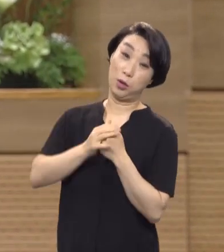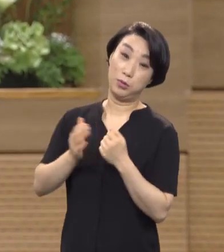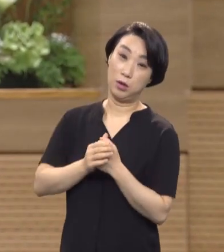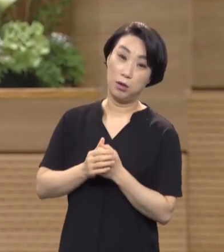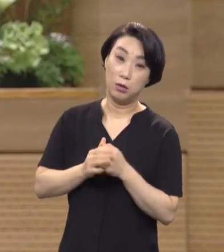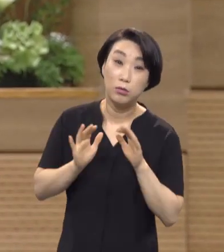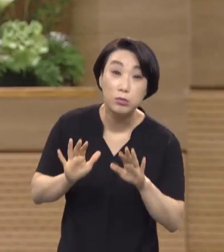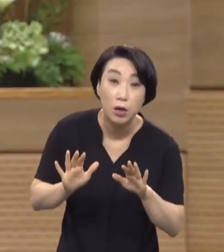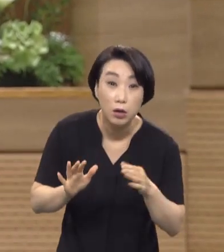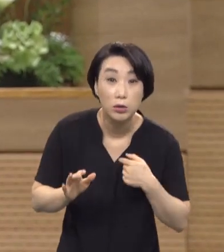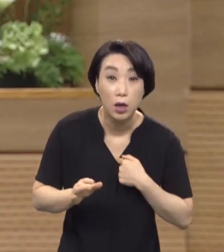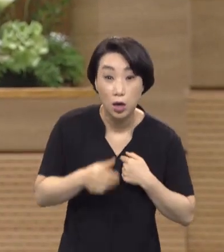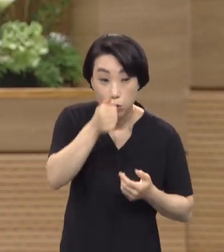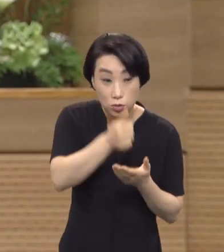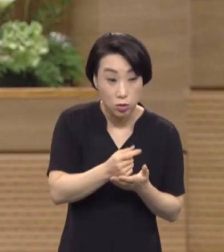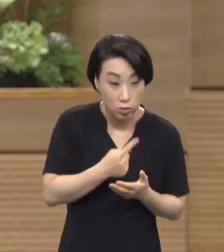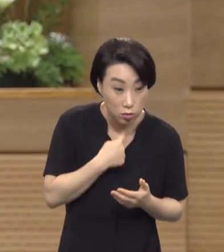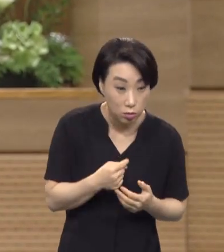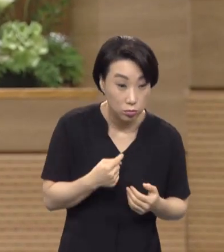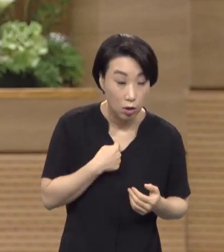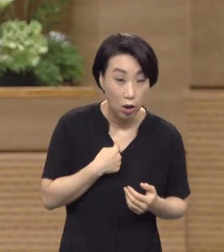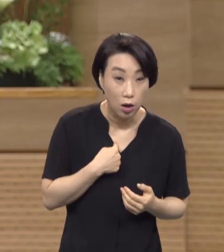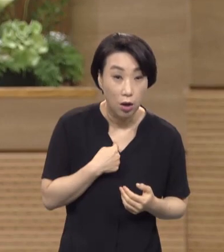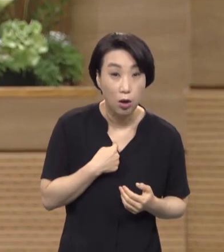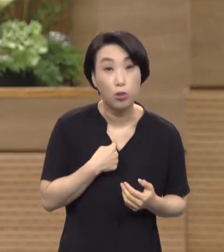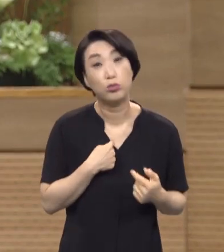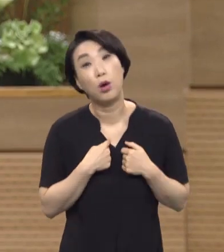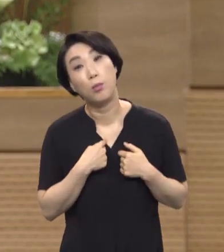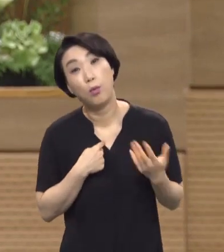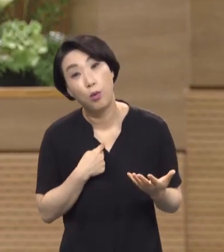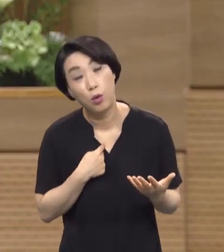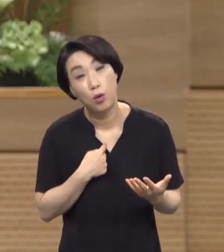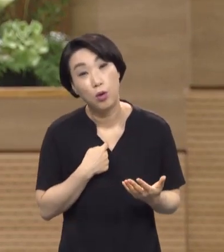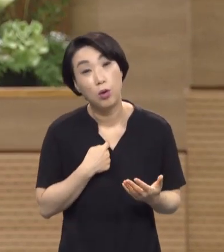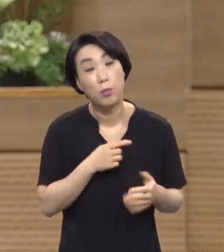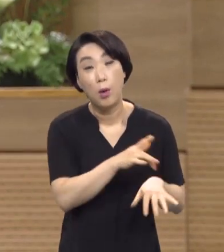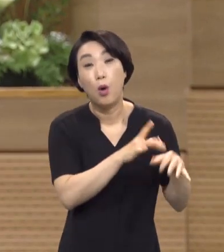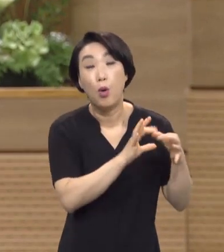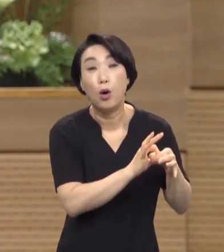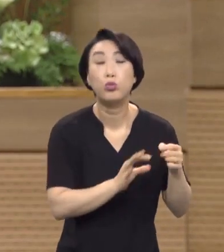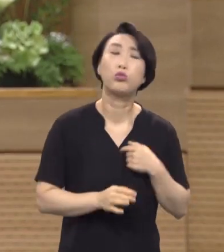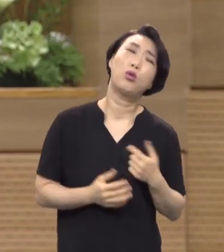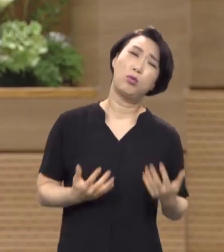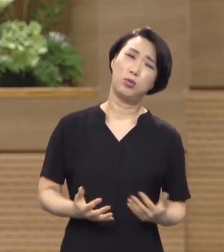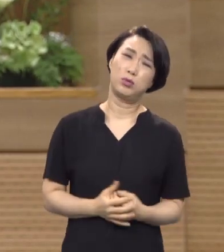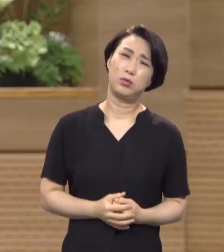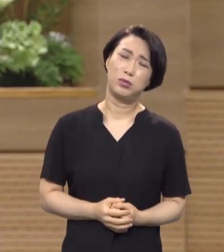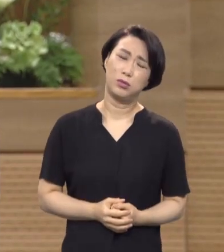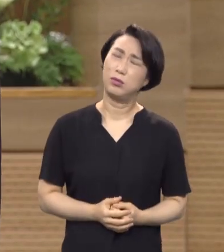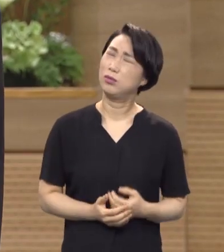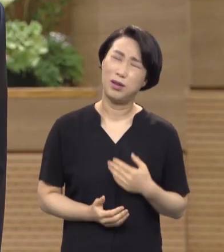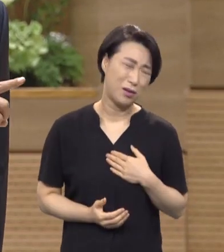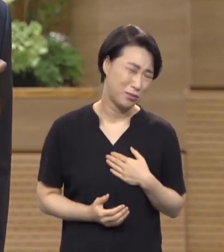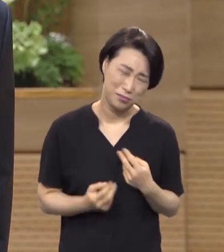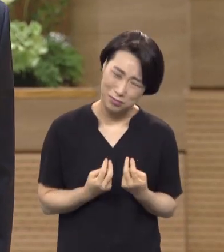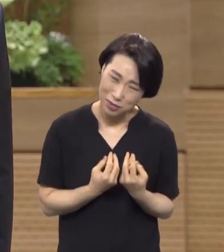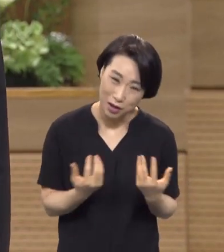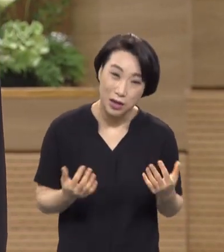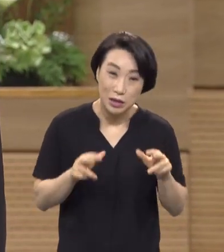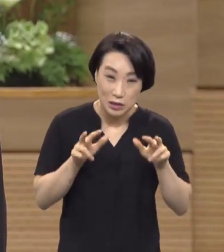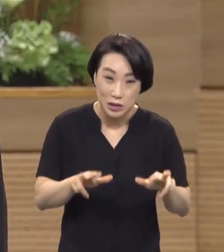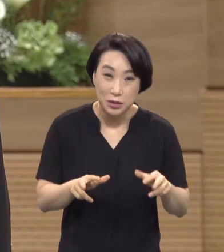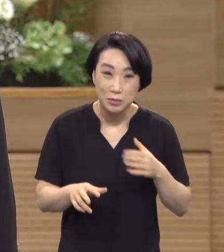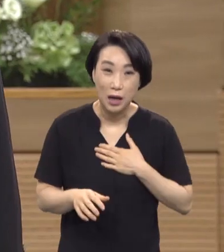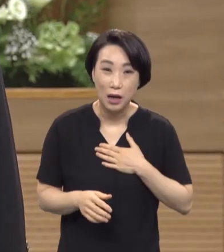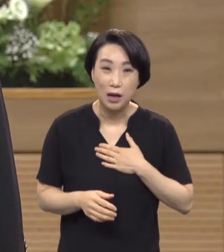근데 당신이 죄를 가지고 있고 죄를 졌고 마귀에 속했다면 당신은 지금